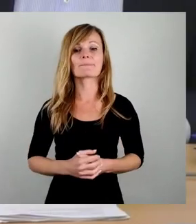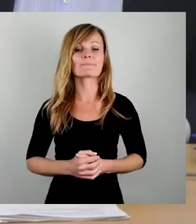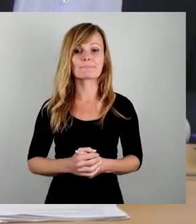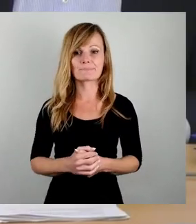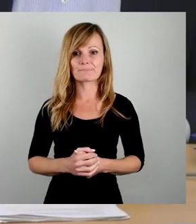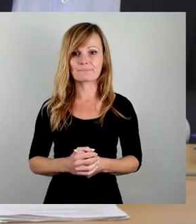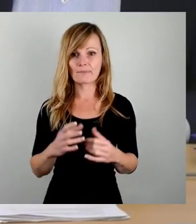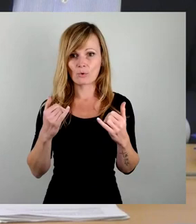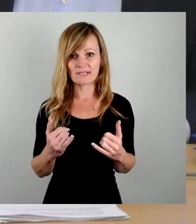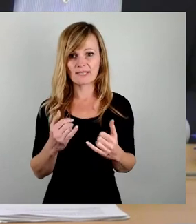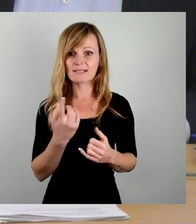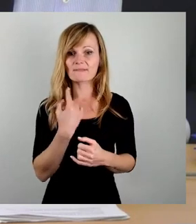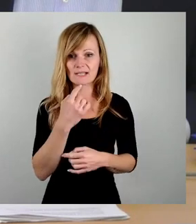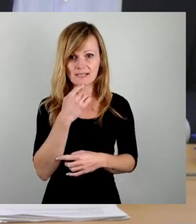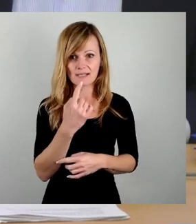ja gesagt,